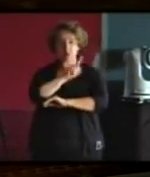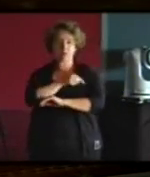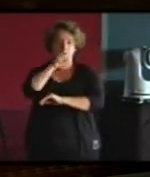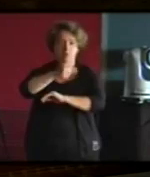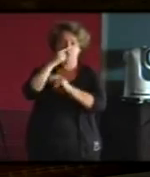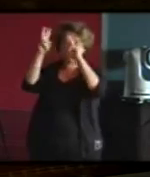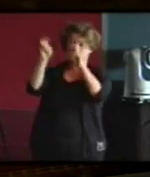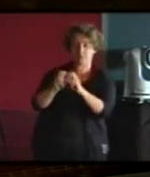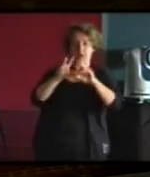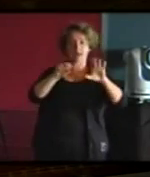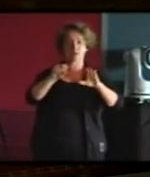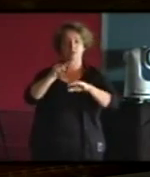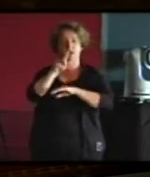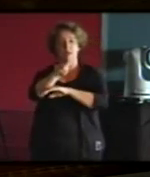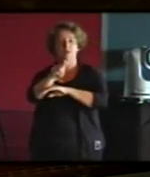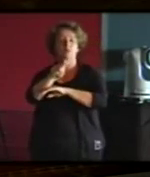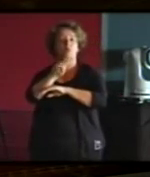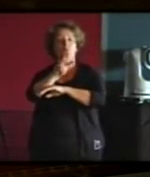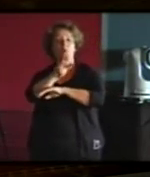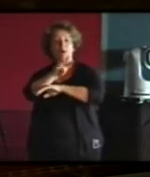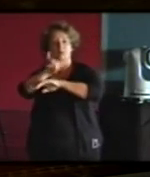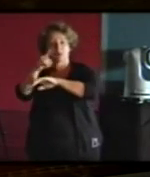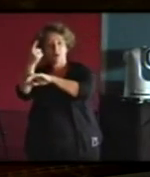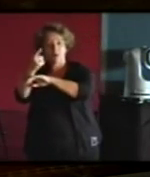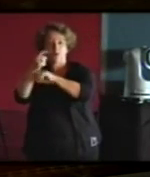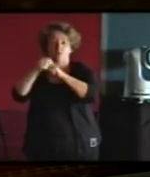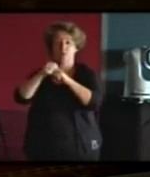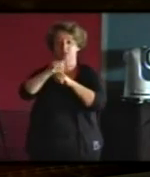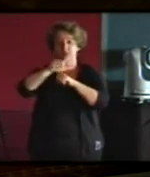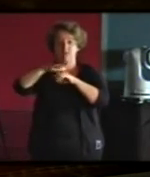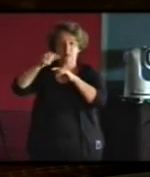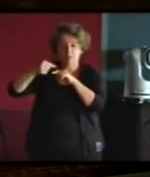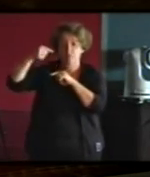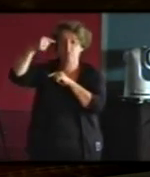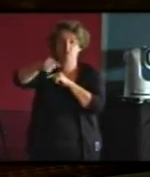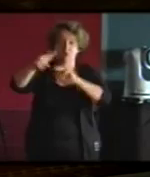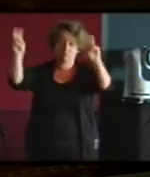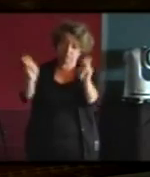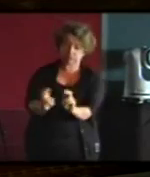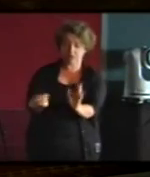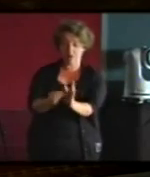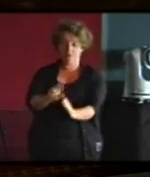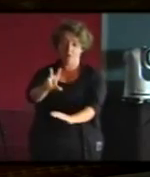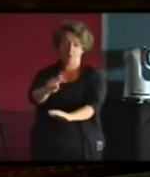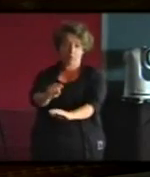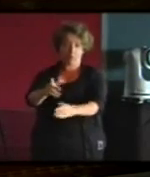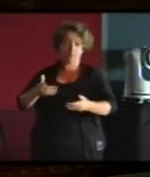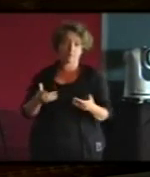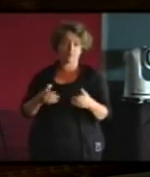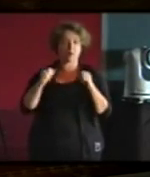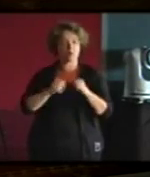peut-être que dans 25 ans, on parlera de 30. Et qu'on aura, je ne sais pas, moi, domestiqué l'hydrogène et